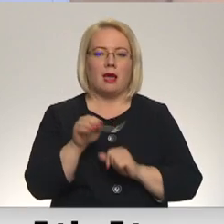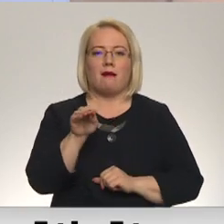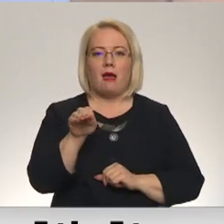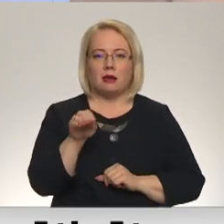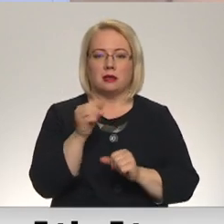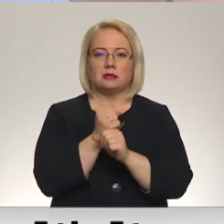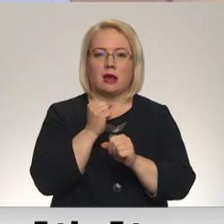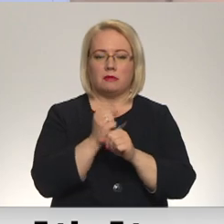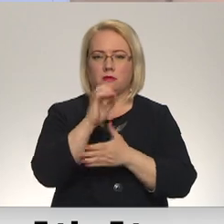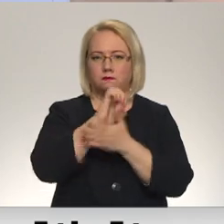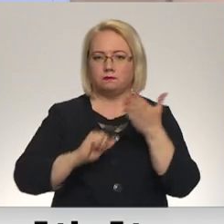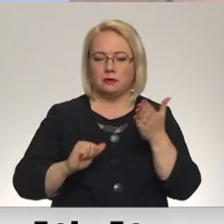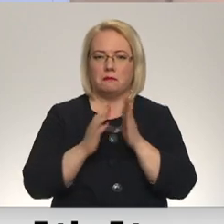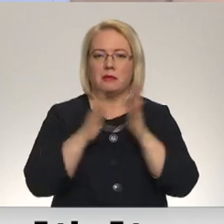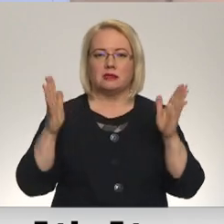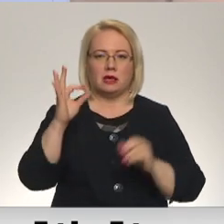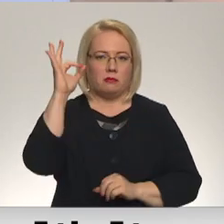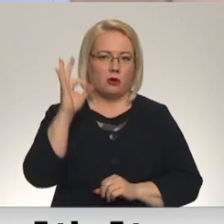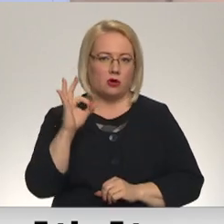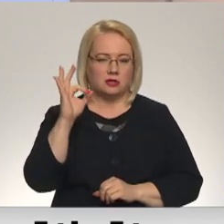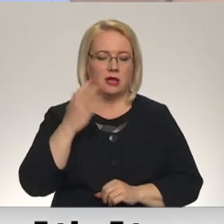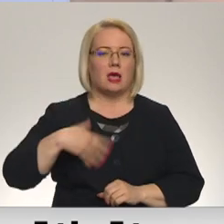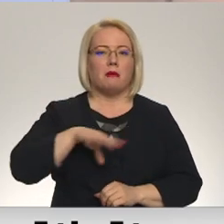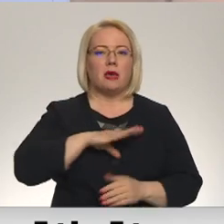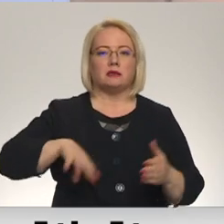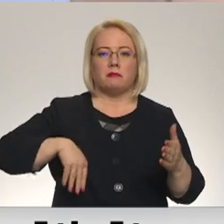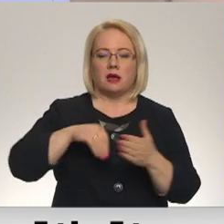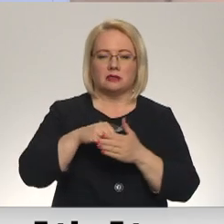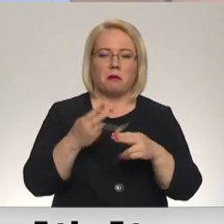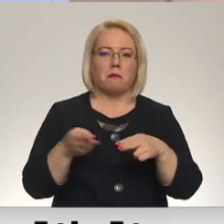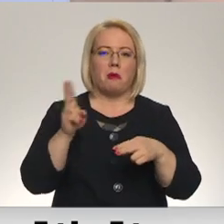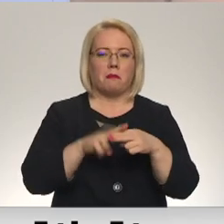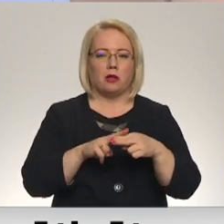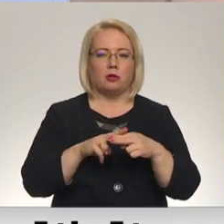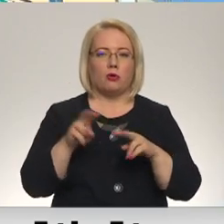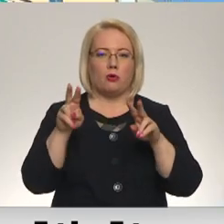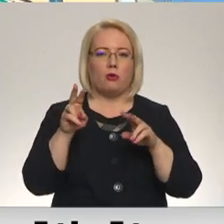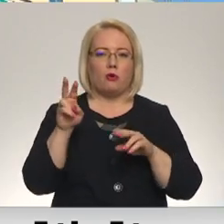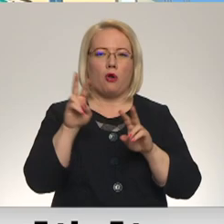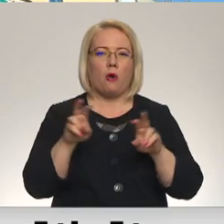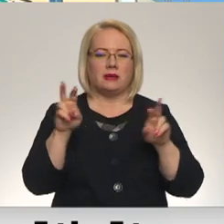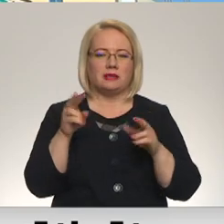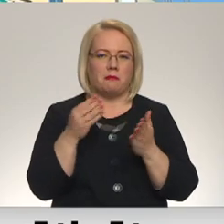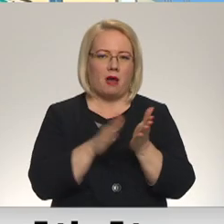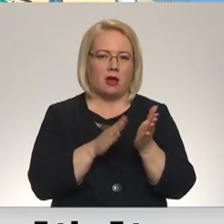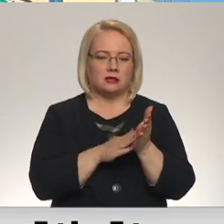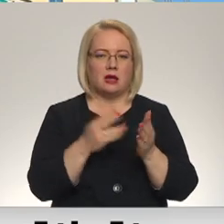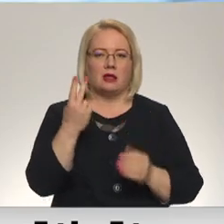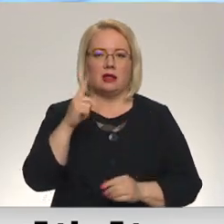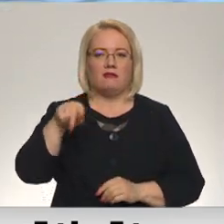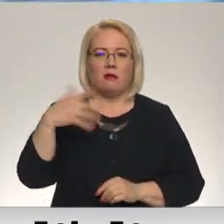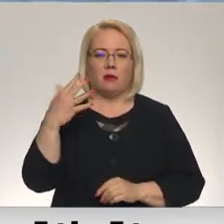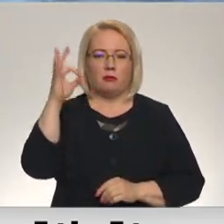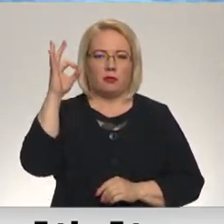tiek noņemti diezgan lieli procenti. Mēs maksājam papildu komisijas maksu 2,5% no pirkuma